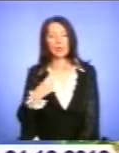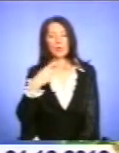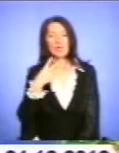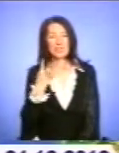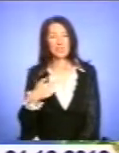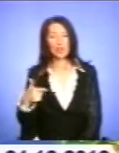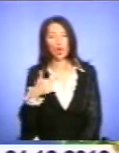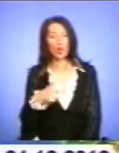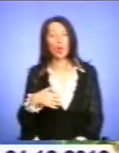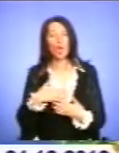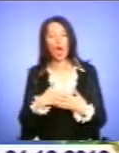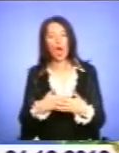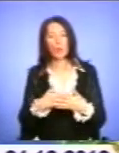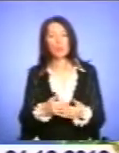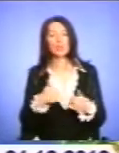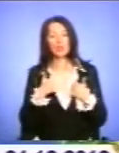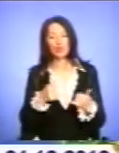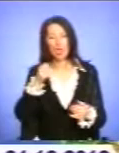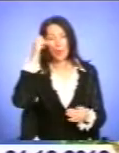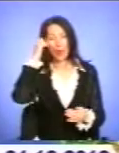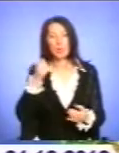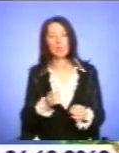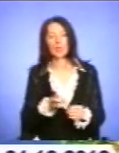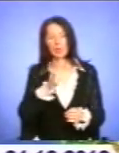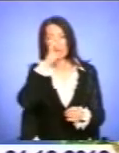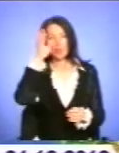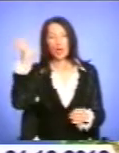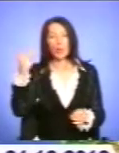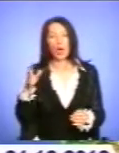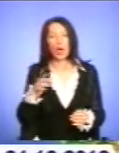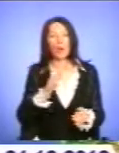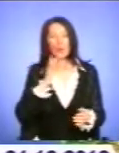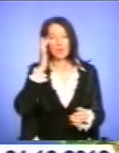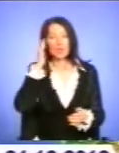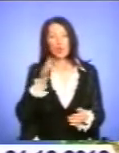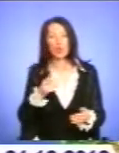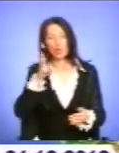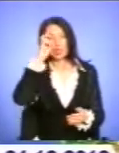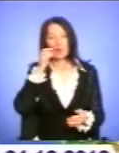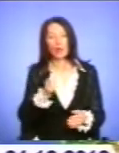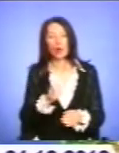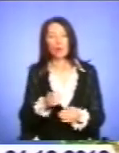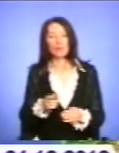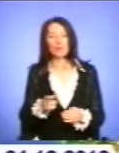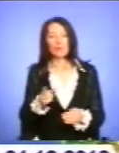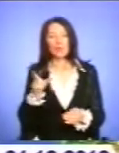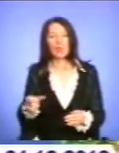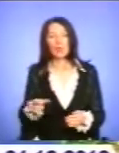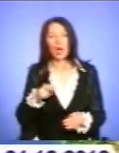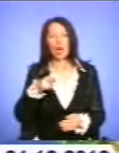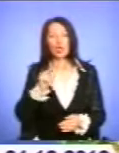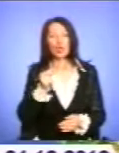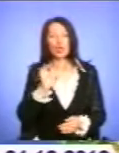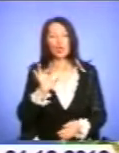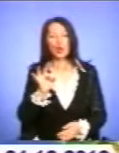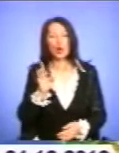«24 грудня громадськість вшанувала пам'ять яскравого політичного і державного діяча, публіциста, науковця В'ячеслава Чорновола. У Тернополі